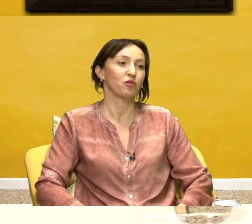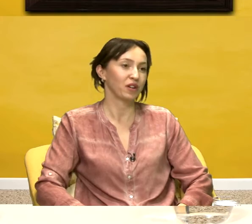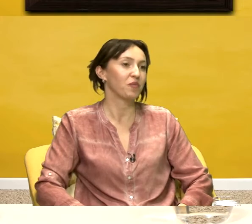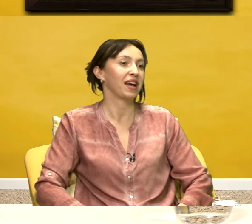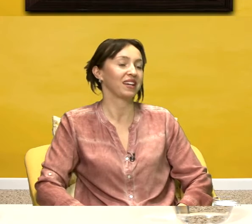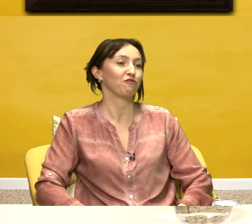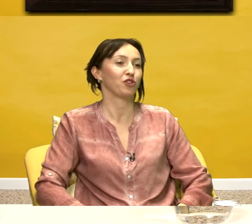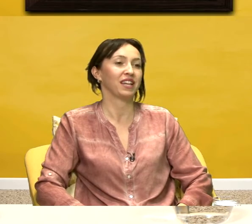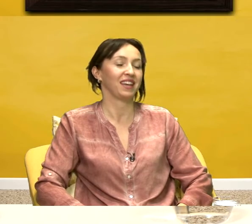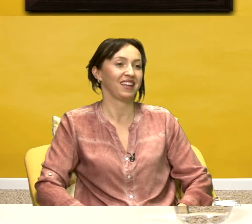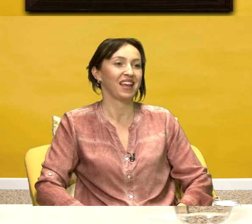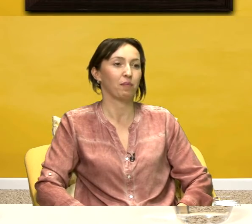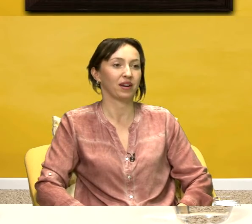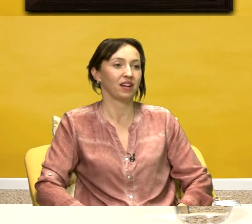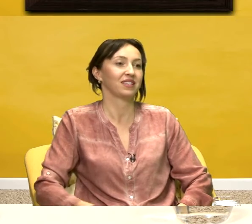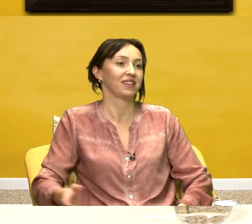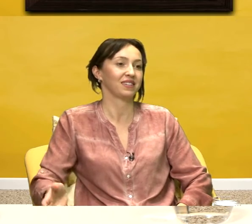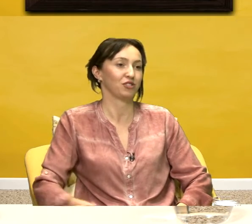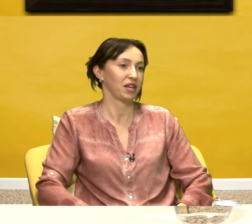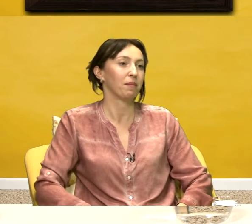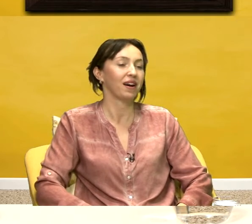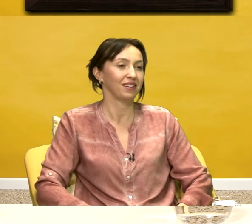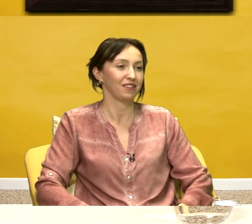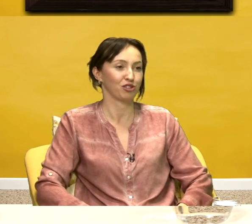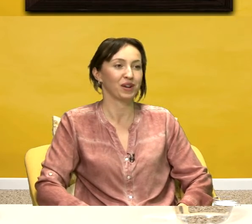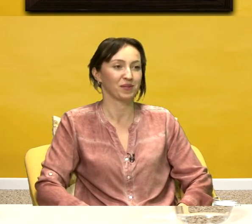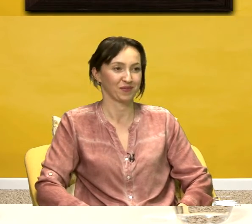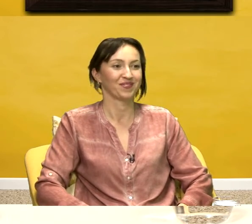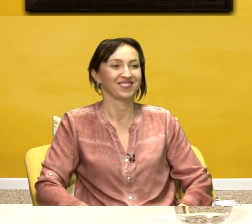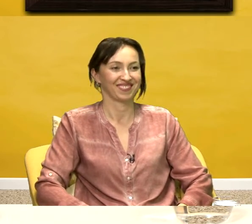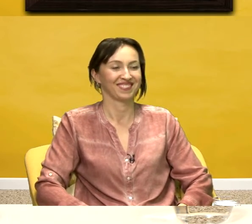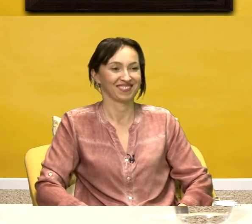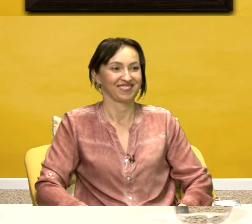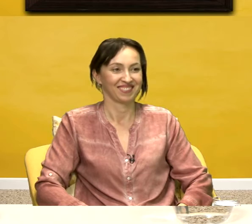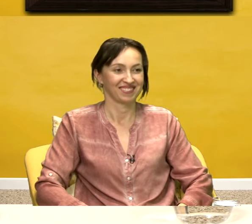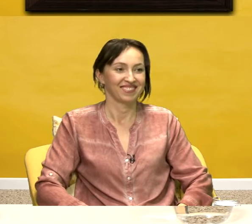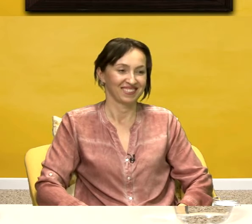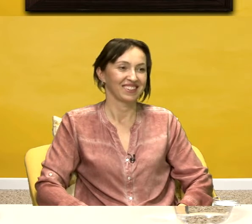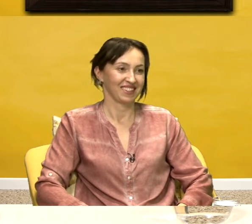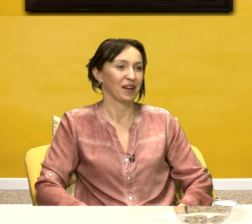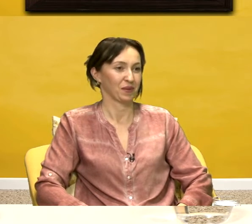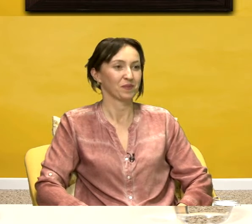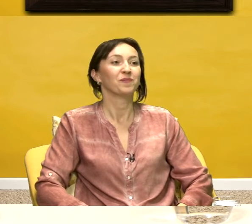Spune acum. Că acum nu mai are nevoie de aparat, se trezește, e mare deja.